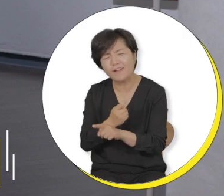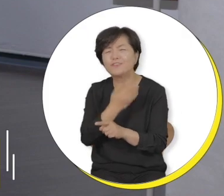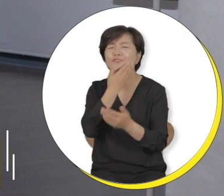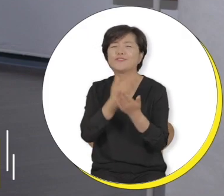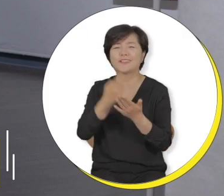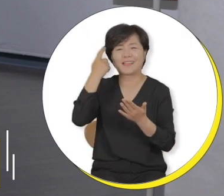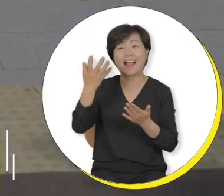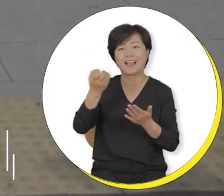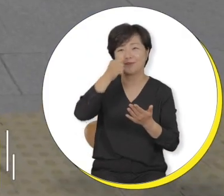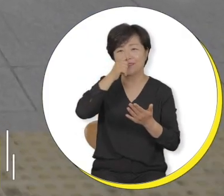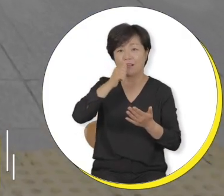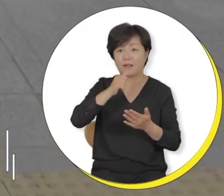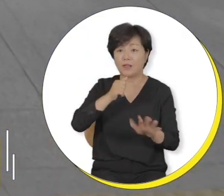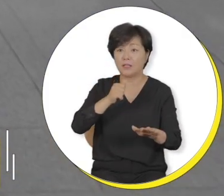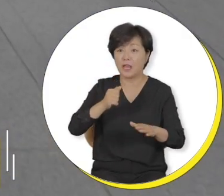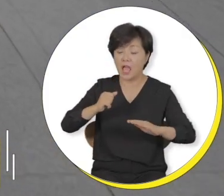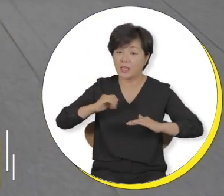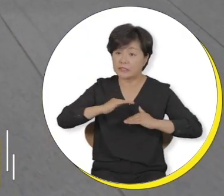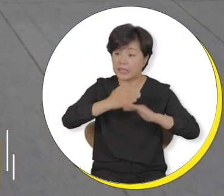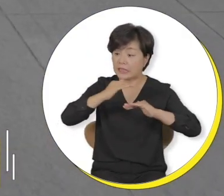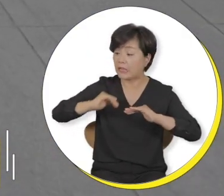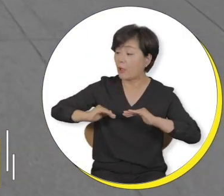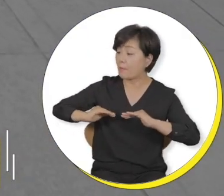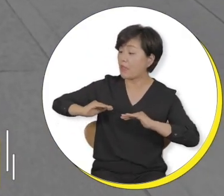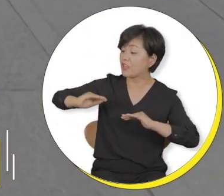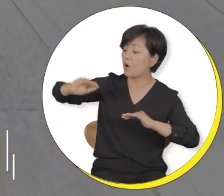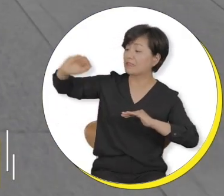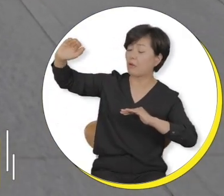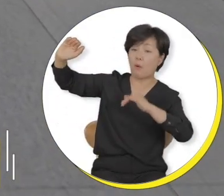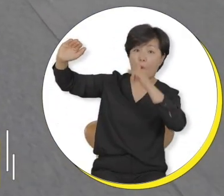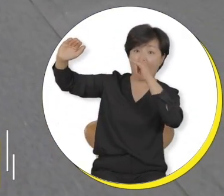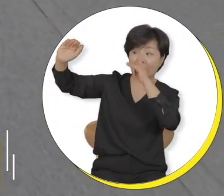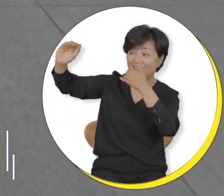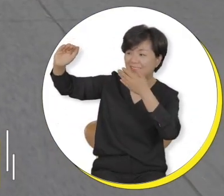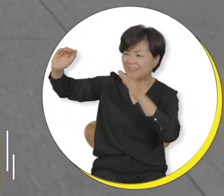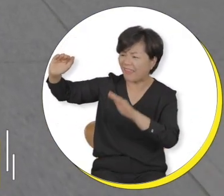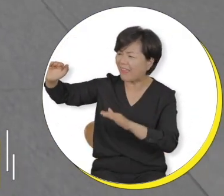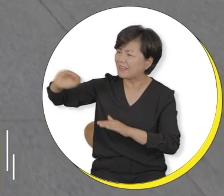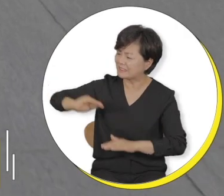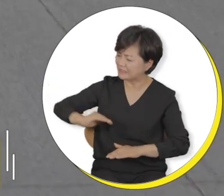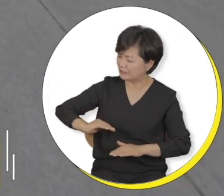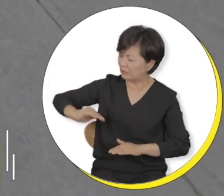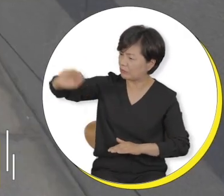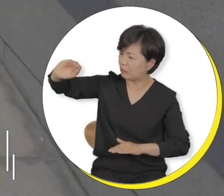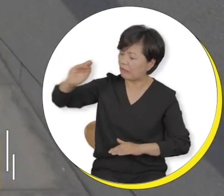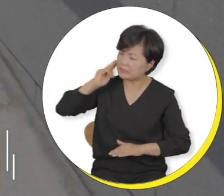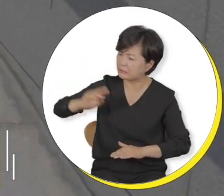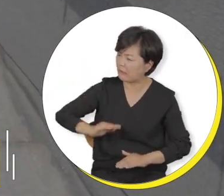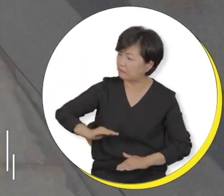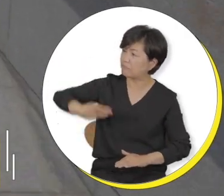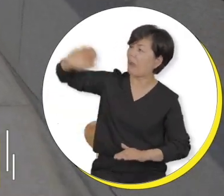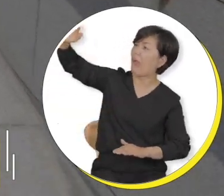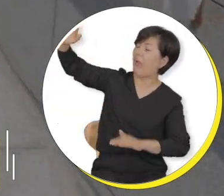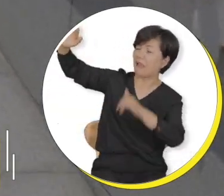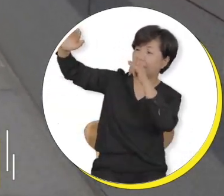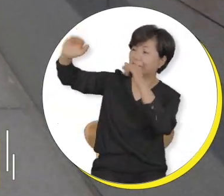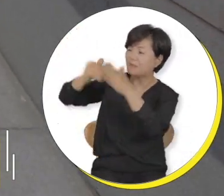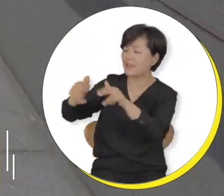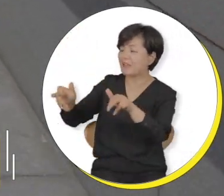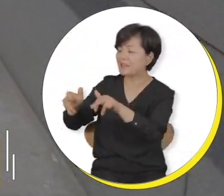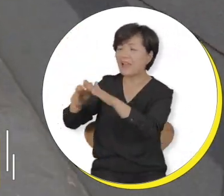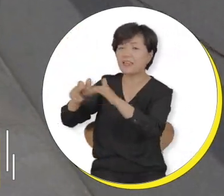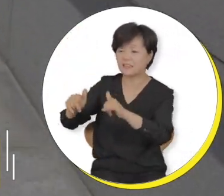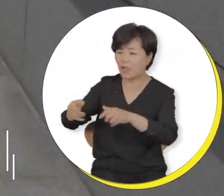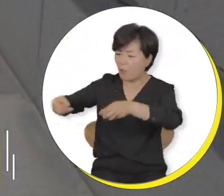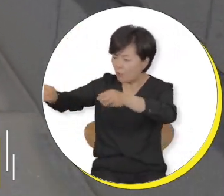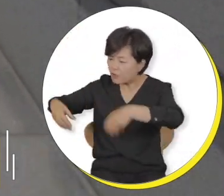중요하다고 생각을 합니다. 경사로가 다 계단 옆에 또 설치되어 있긴 한데 그 경사로가 실제로